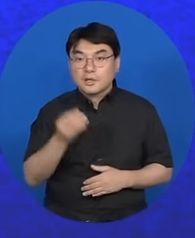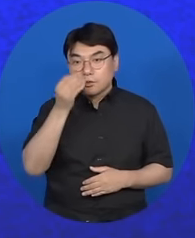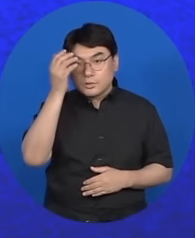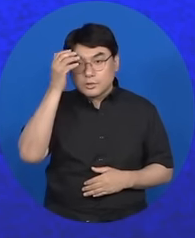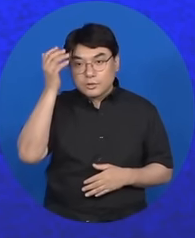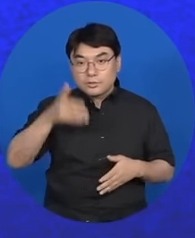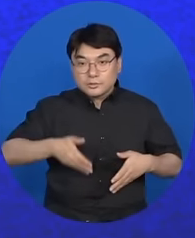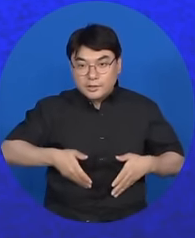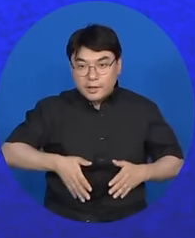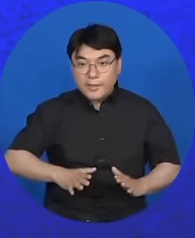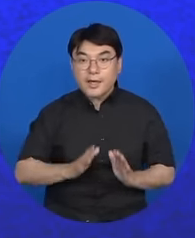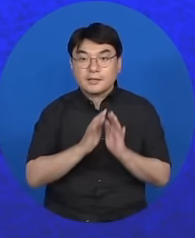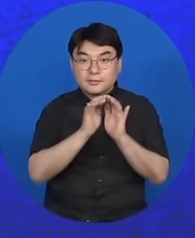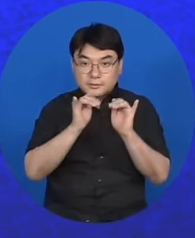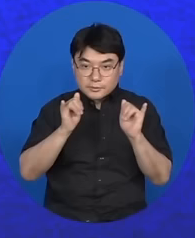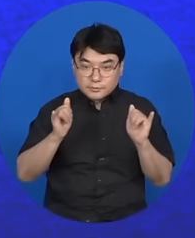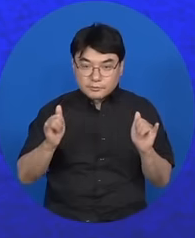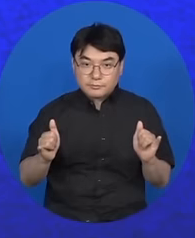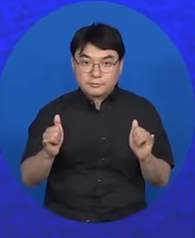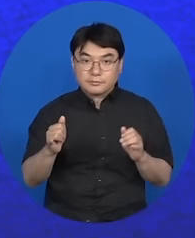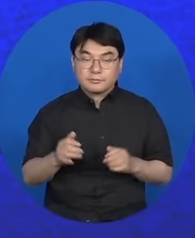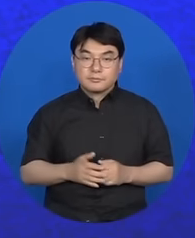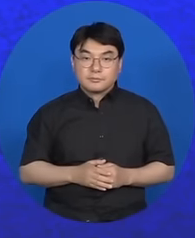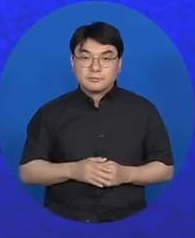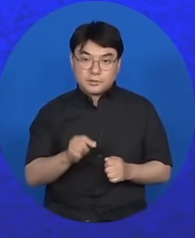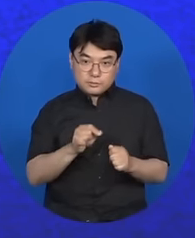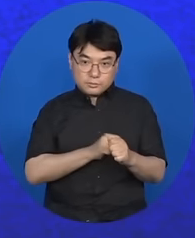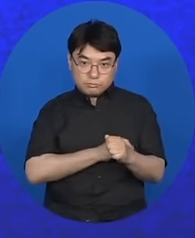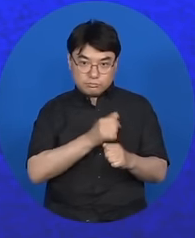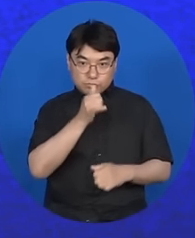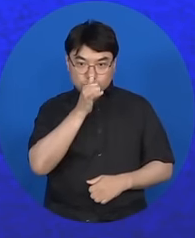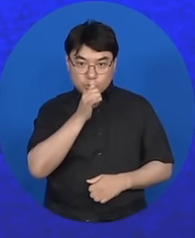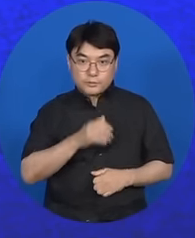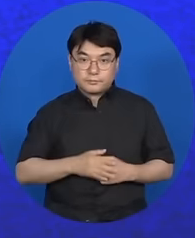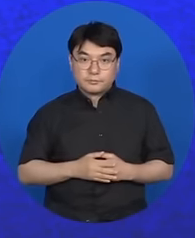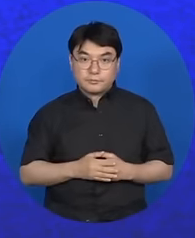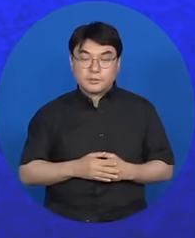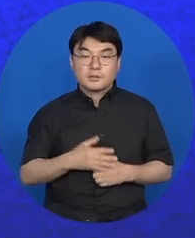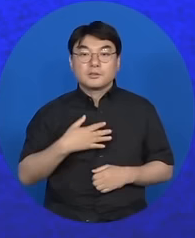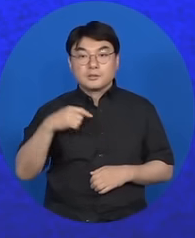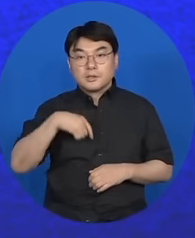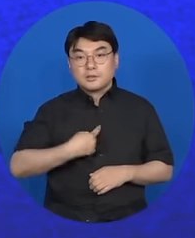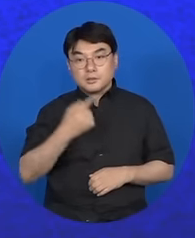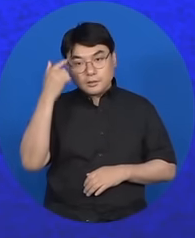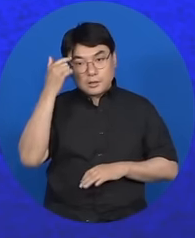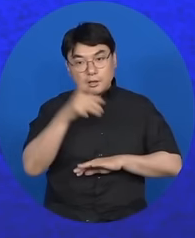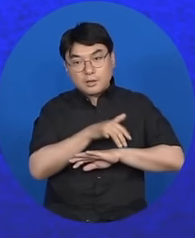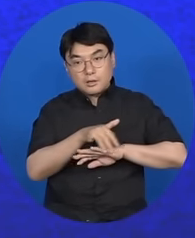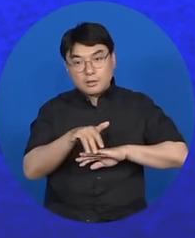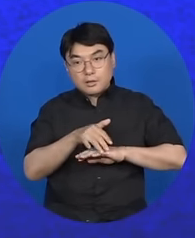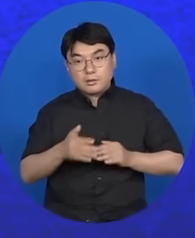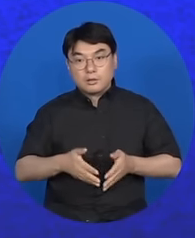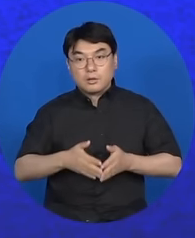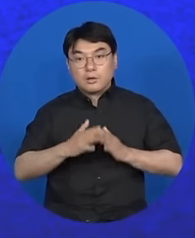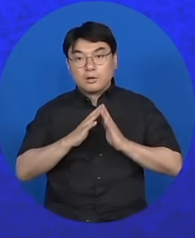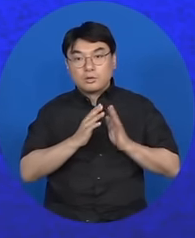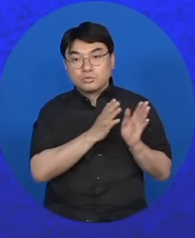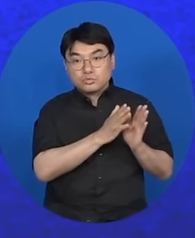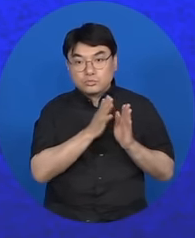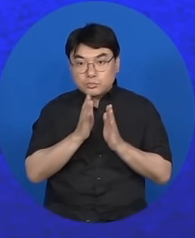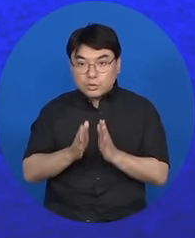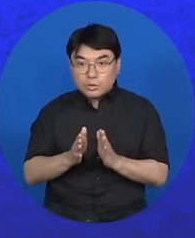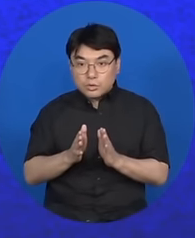성령으로 난 사람은 이런 특징을 갖고 있어요. 자신이 계획을 세웁니다. 그 준비합니다.